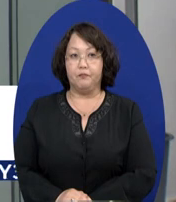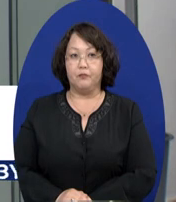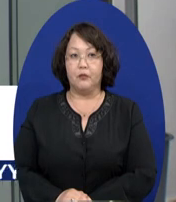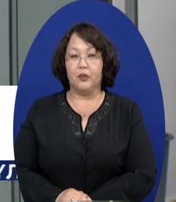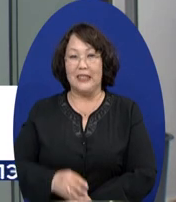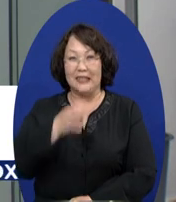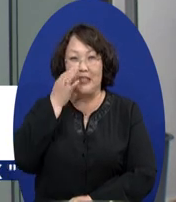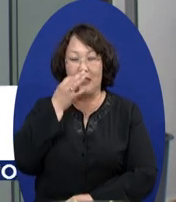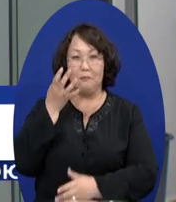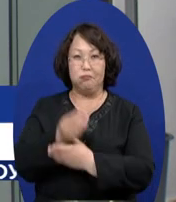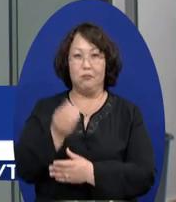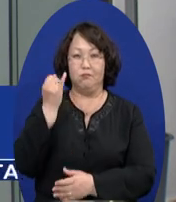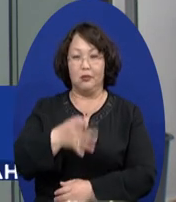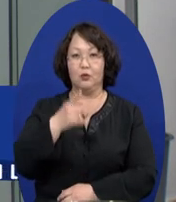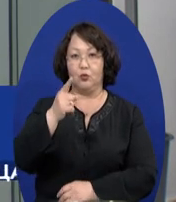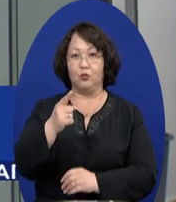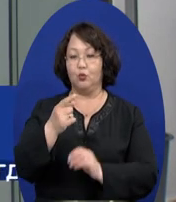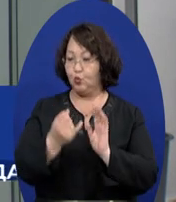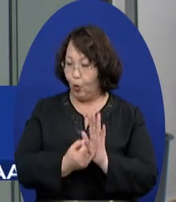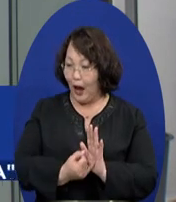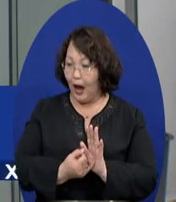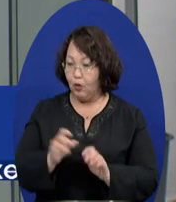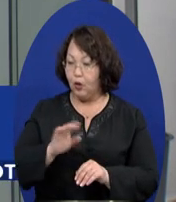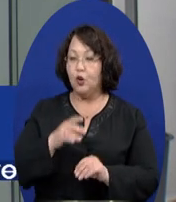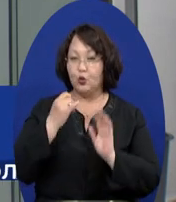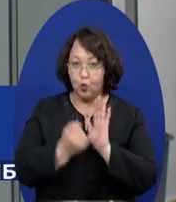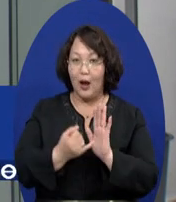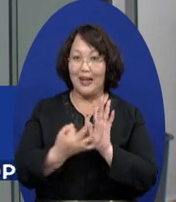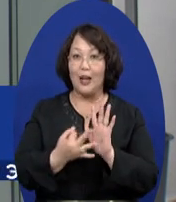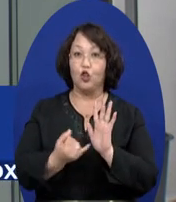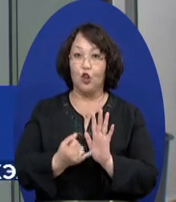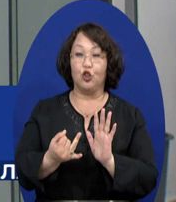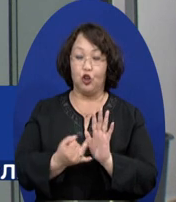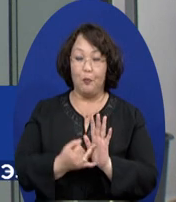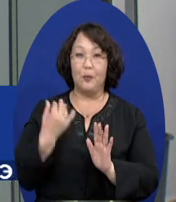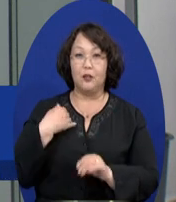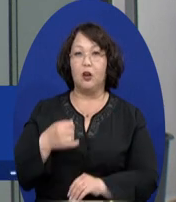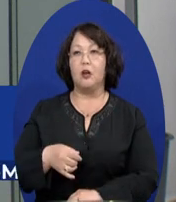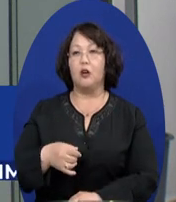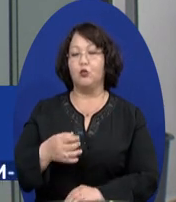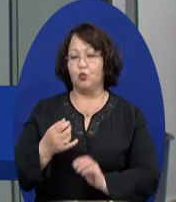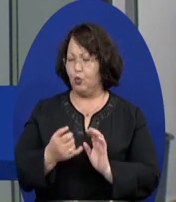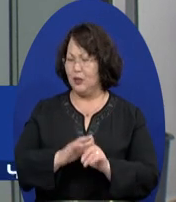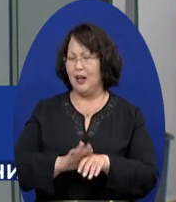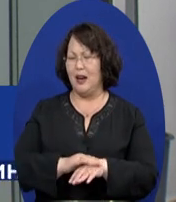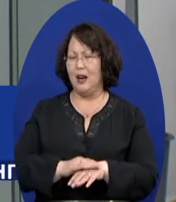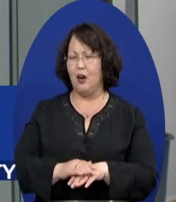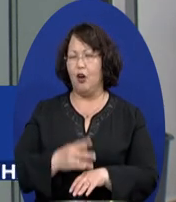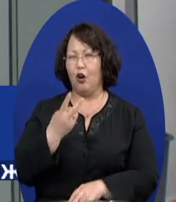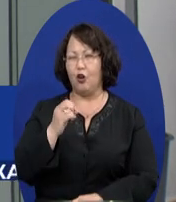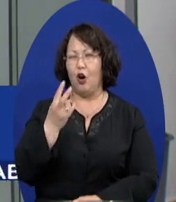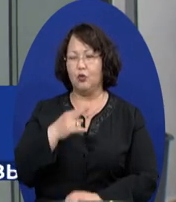Энэ төрлийн гэмт хэрэг маань 687 бүртгэгдэж байсан бол одоо 2021 онд даруй 10 дахин өссөн юм үзүүлэлтээр энэ гэмт хэрэг маань бүртгэгдэж